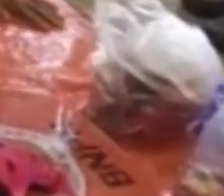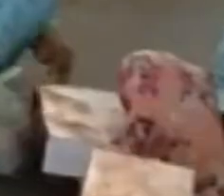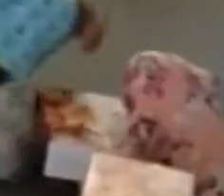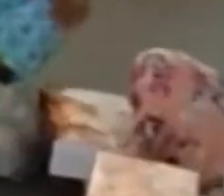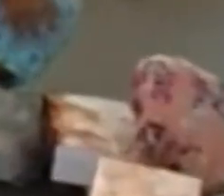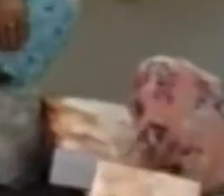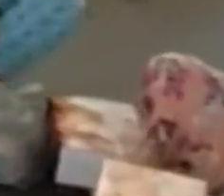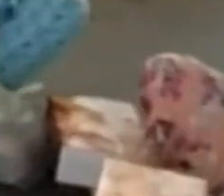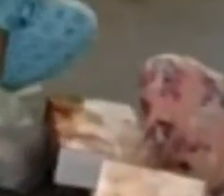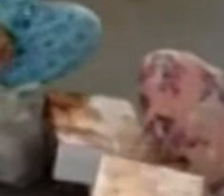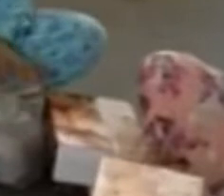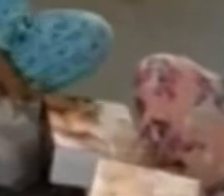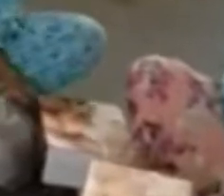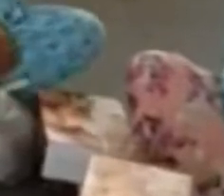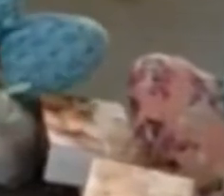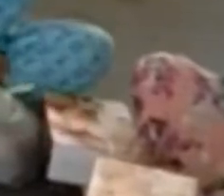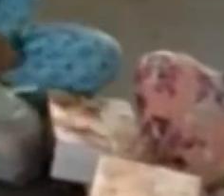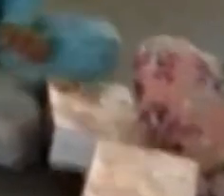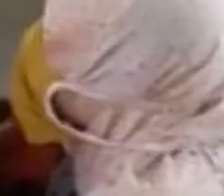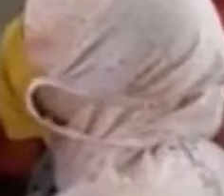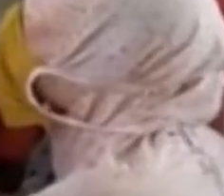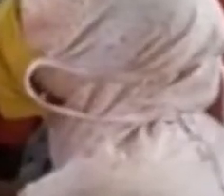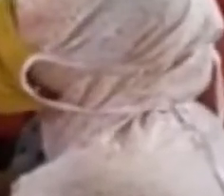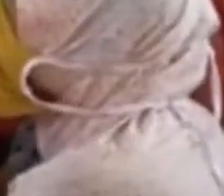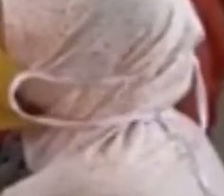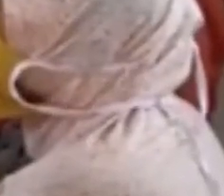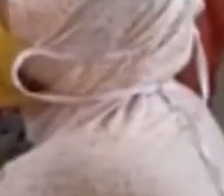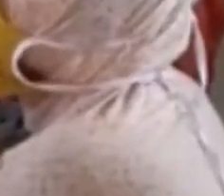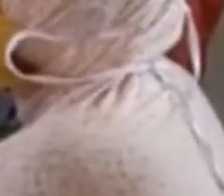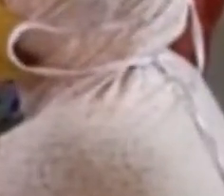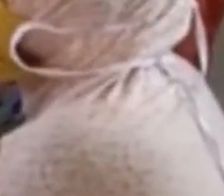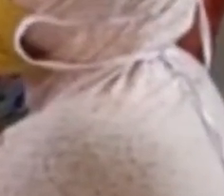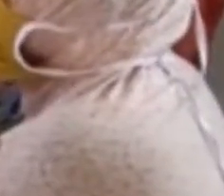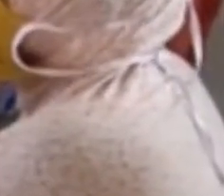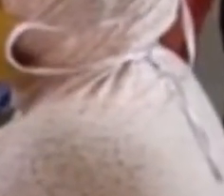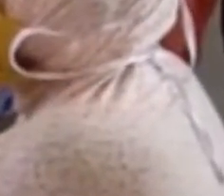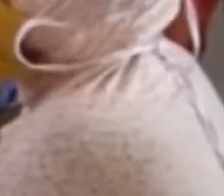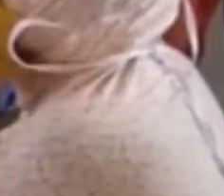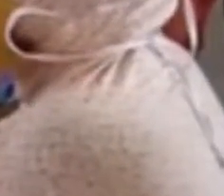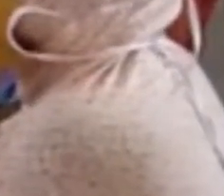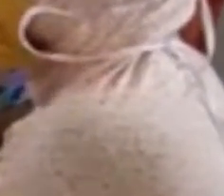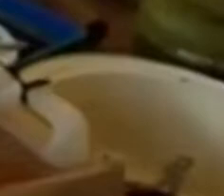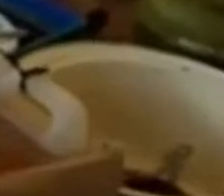virus COVID-19 masih mengancam, mereka terpaksa berdesakan di satu ruangan karena tak ada tempat lain lagi.